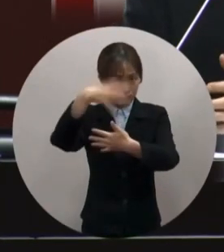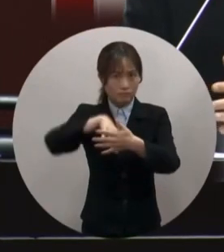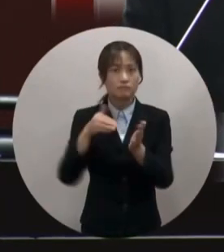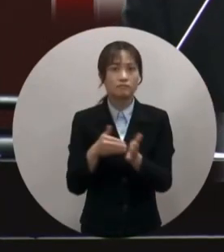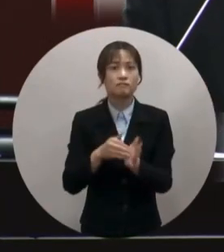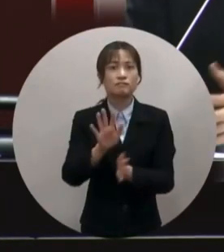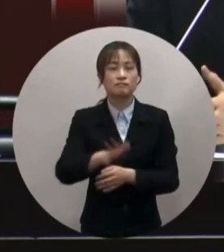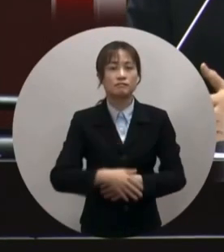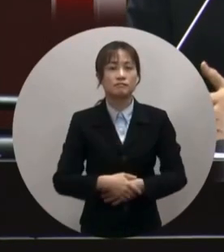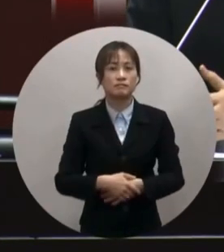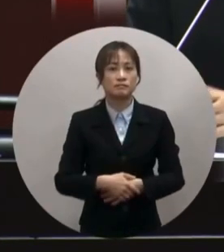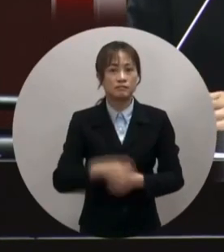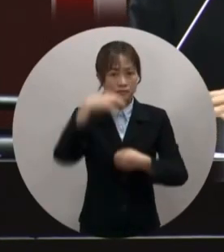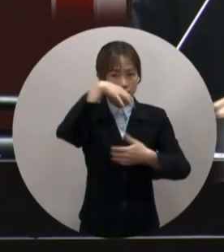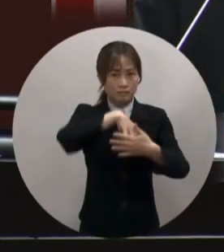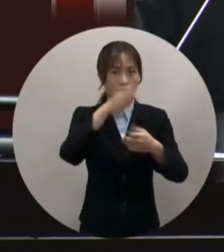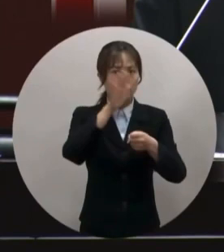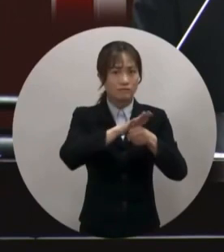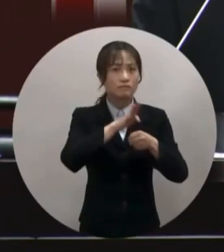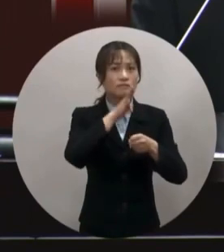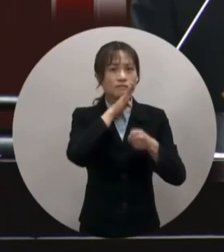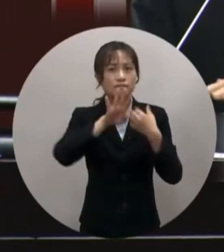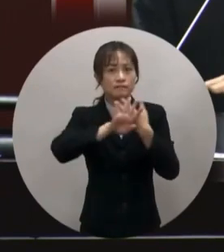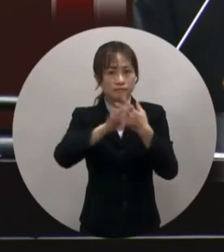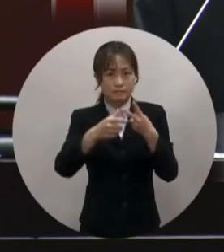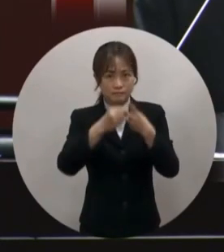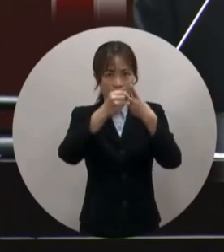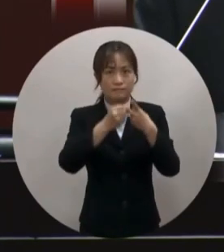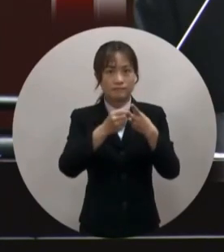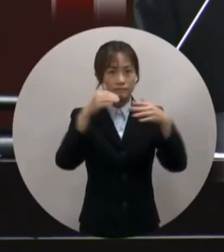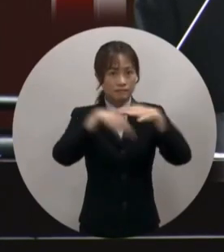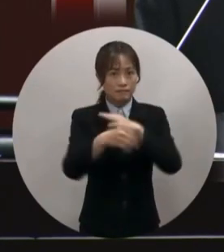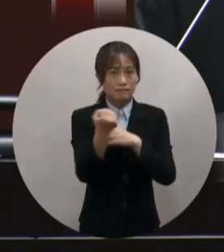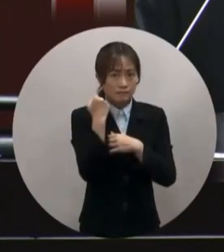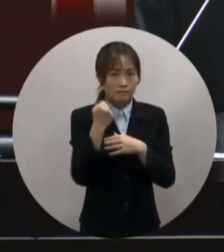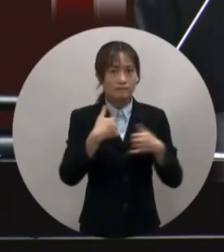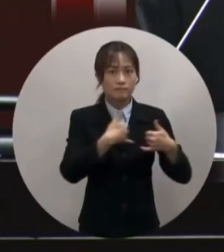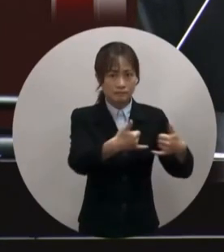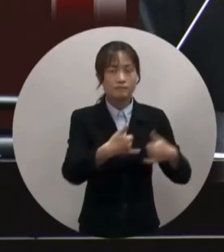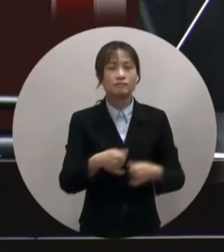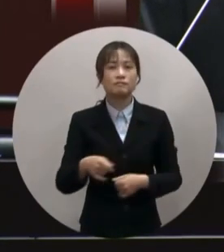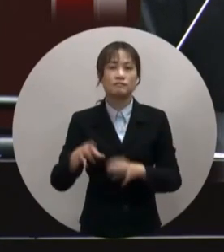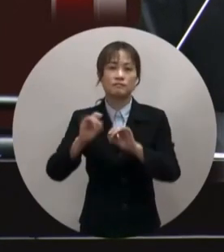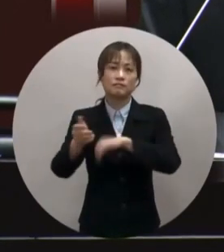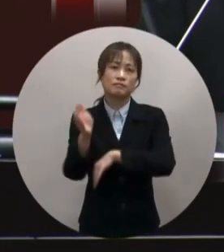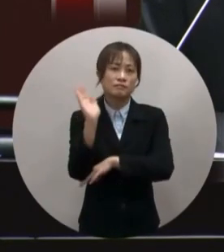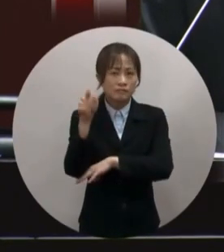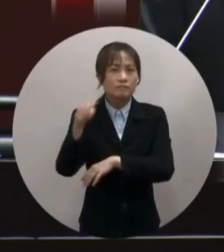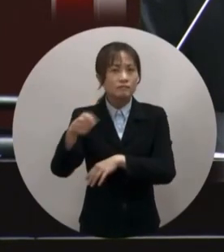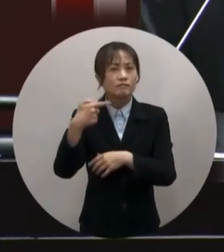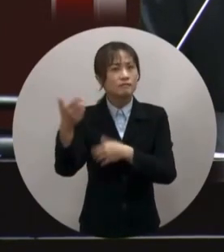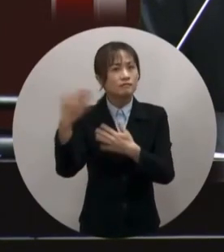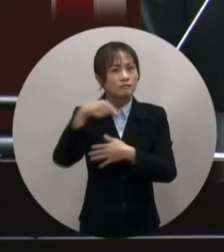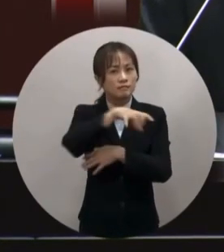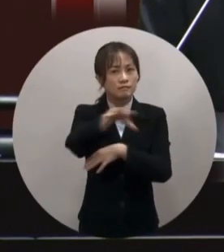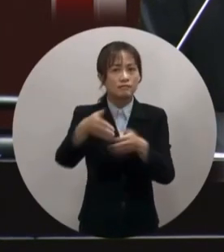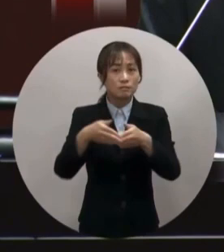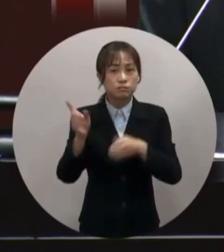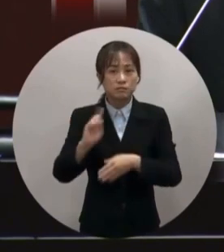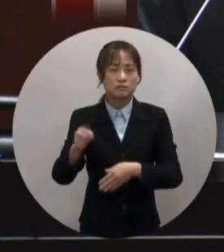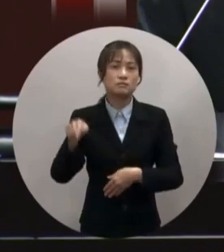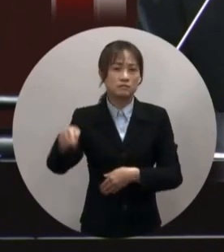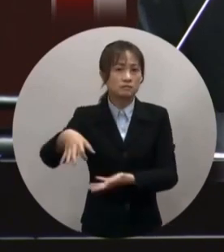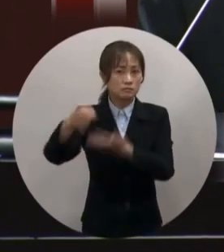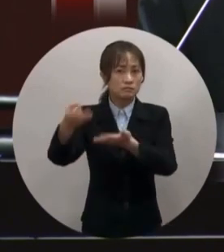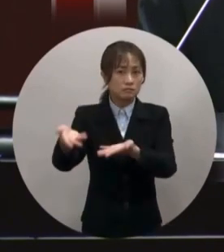力路線就第二階段總之地方因為他最了解發展的需求嘛這個提案我們已經補助他也送案我們